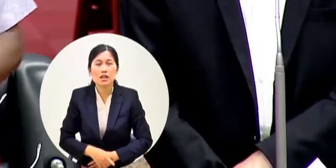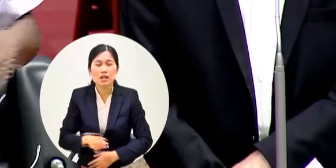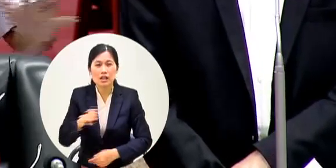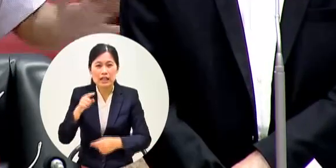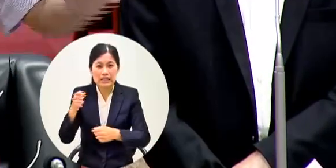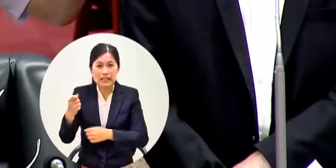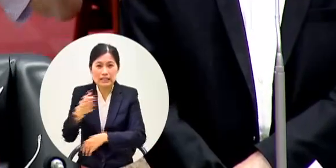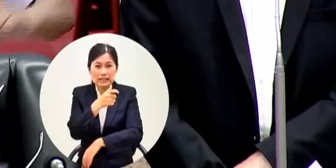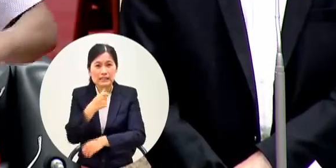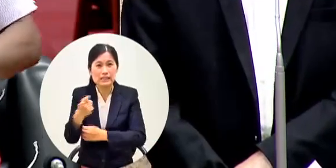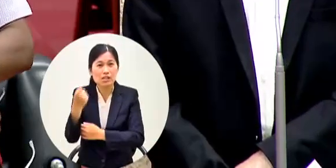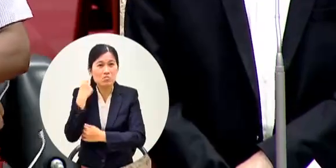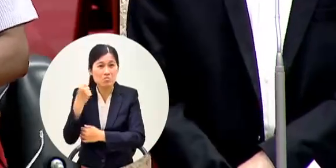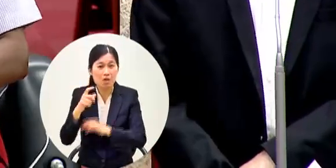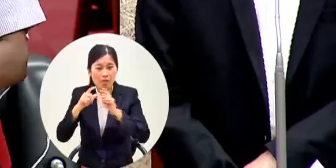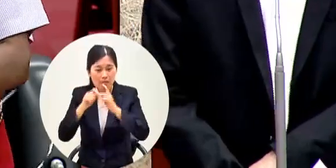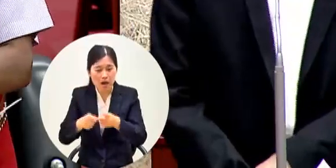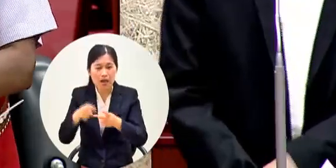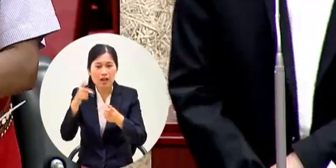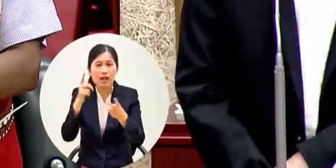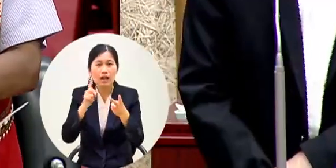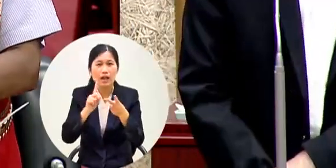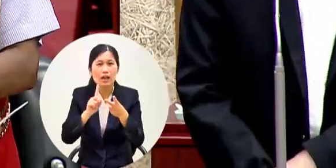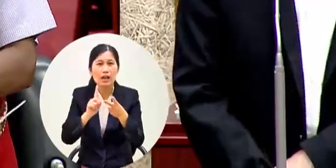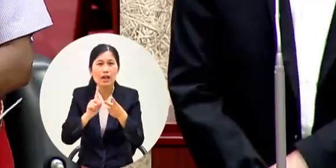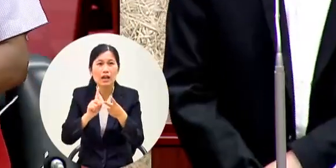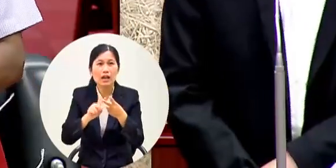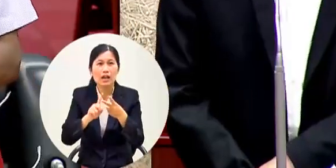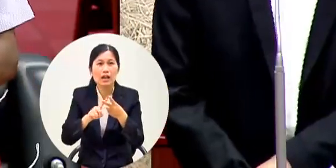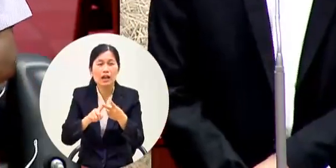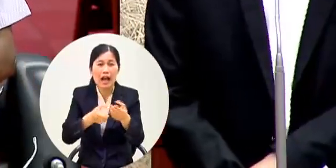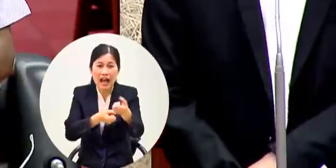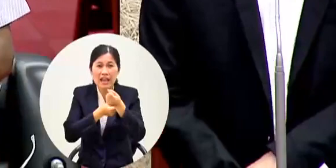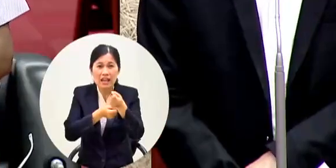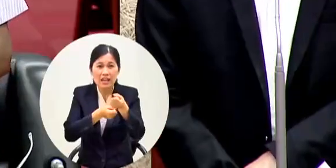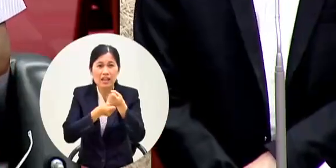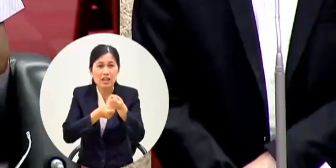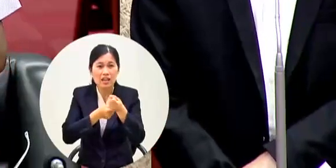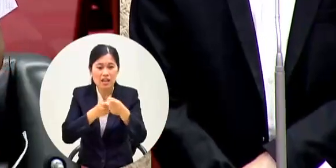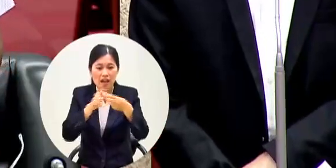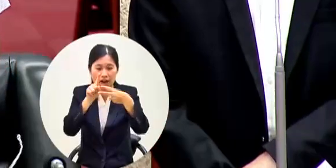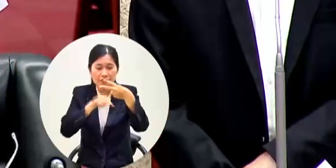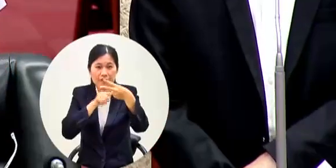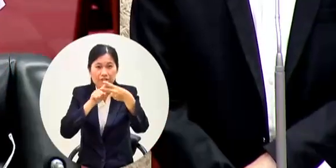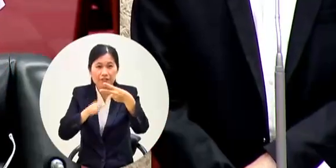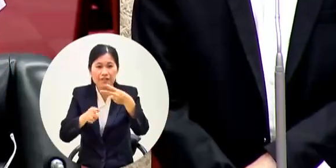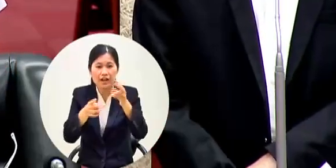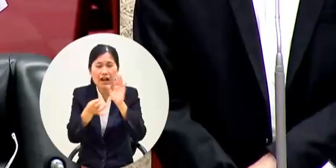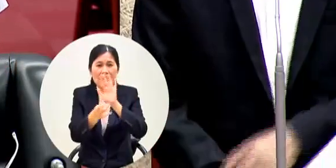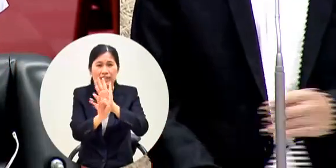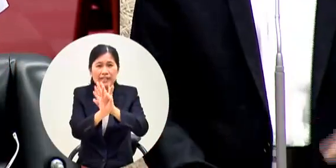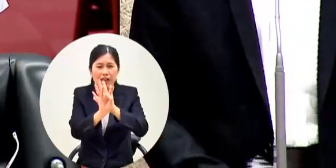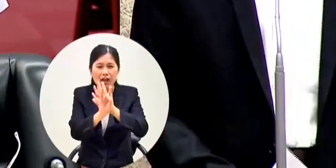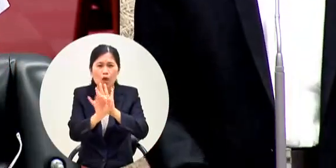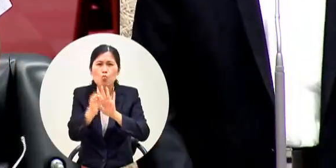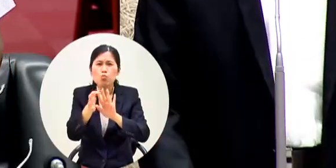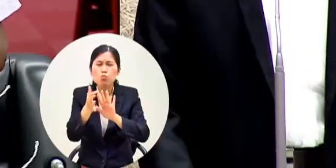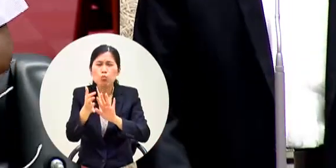办法变成乡村区，你知道是哪两个地方吗？ 拉弗兰跟秦